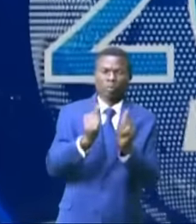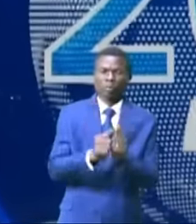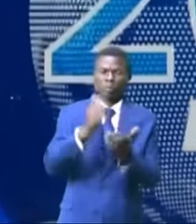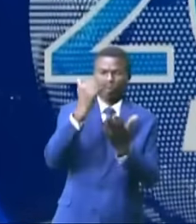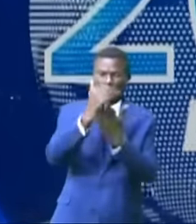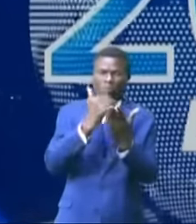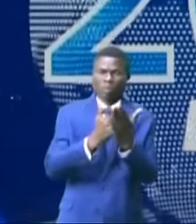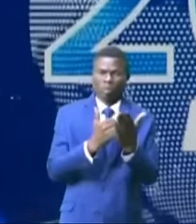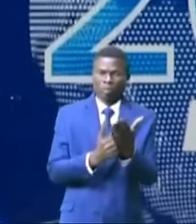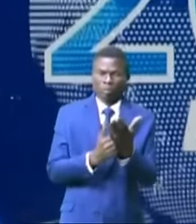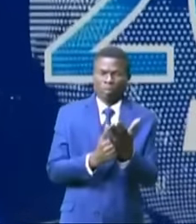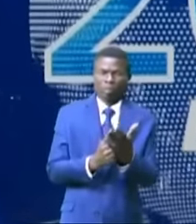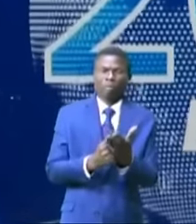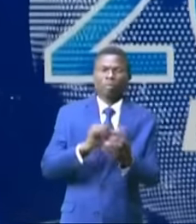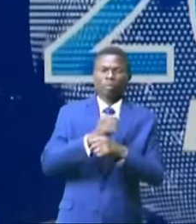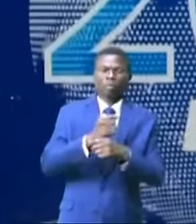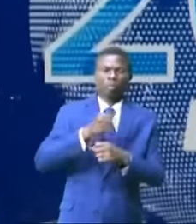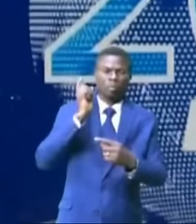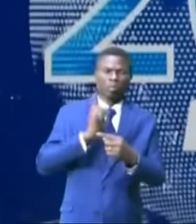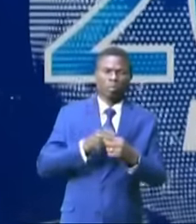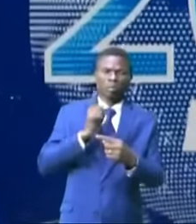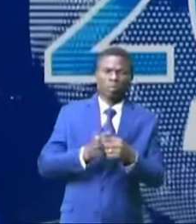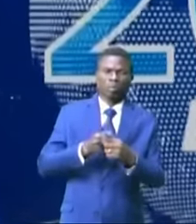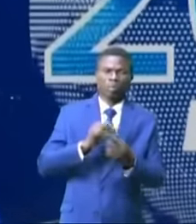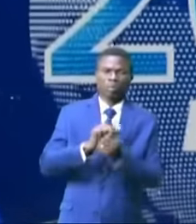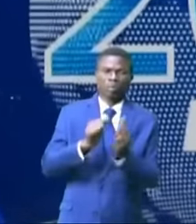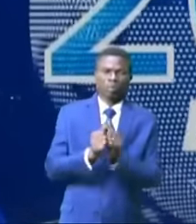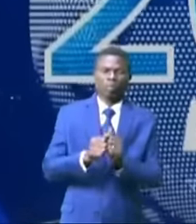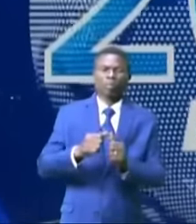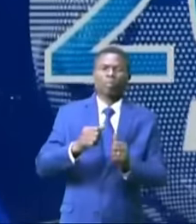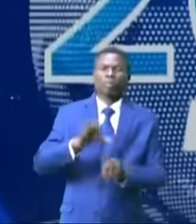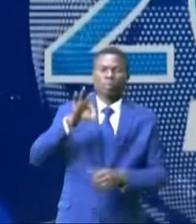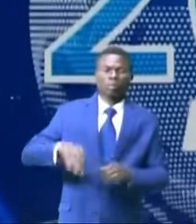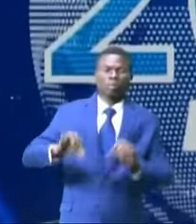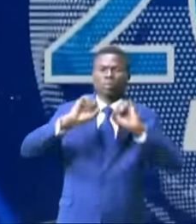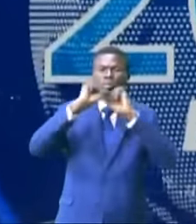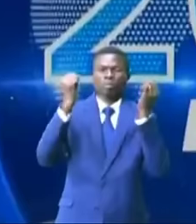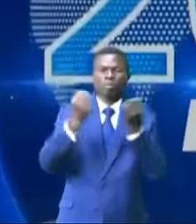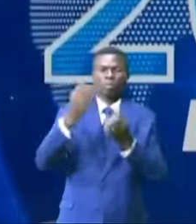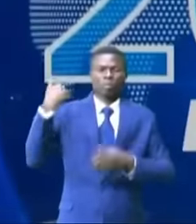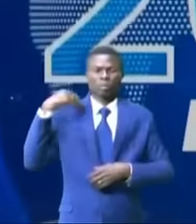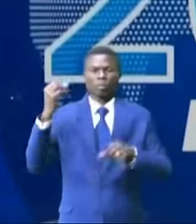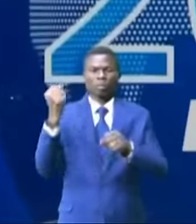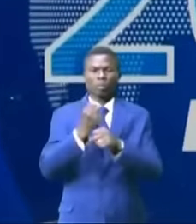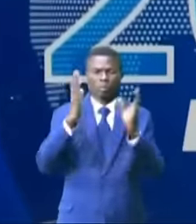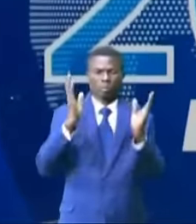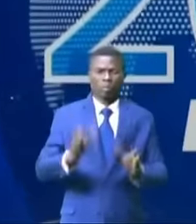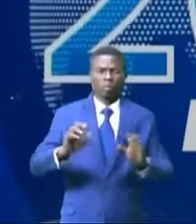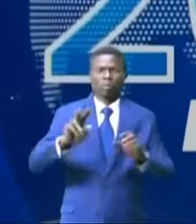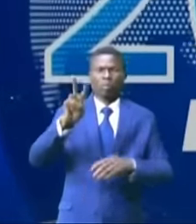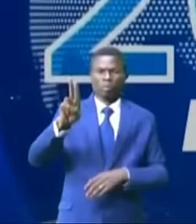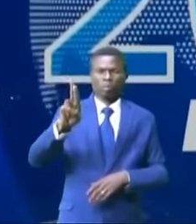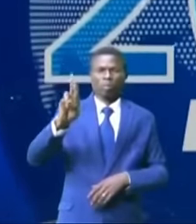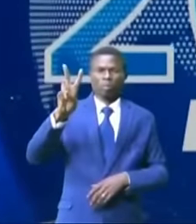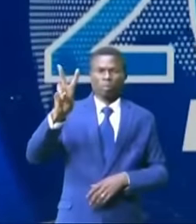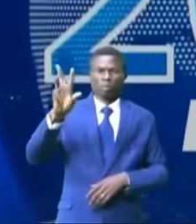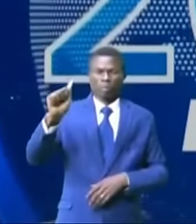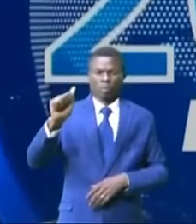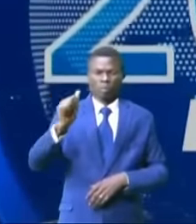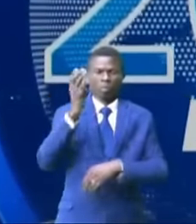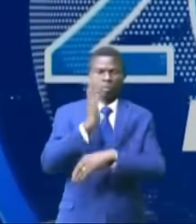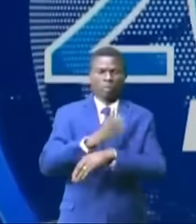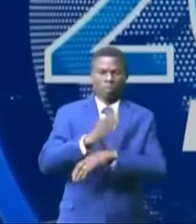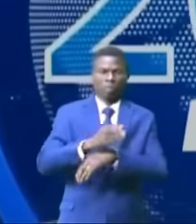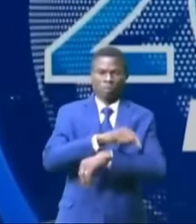qui posaient problème dans l'intérêt de la société de l'État et du personnel de la RVA. Le conseil d'administration